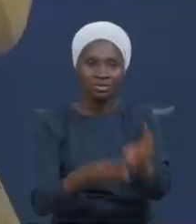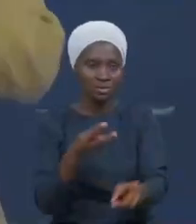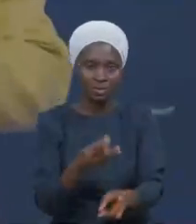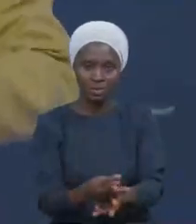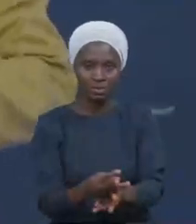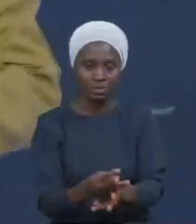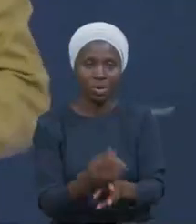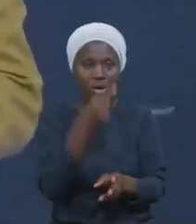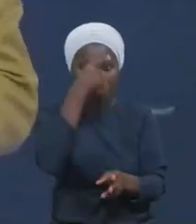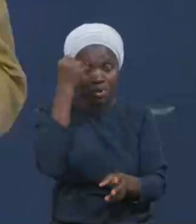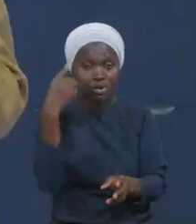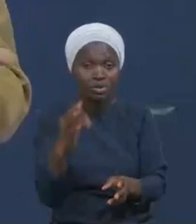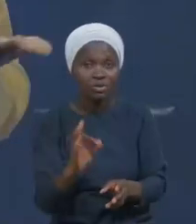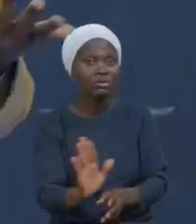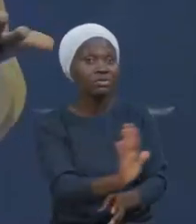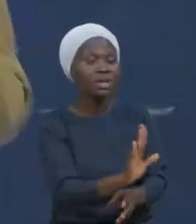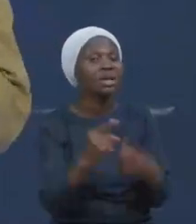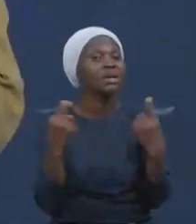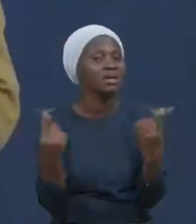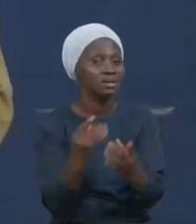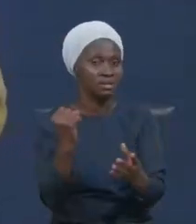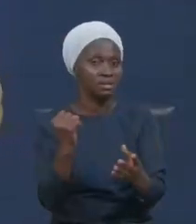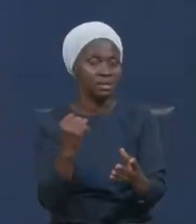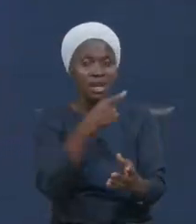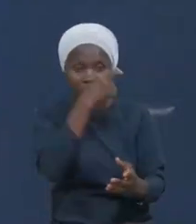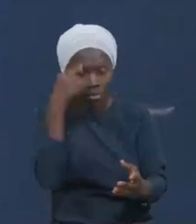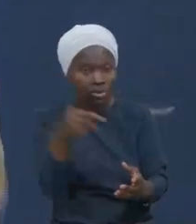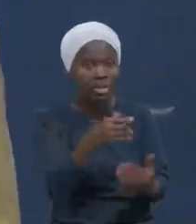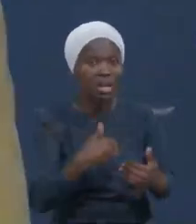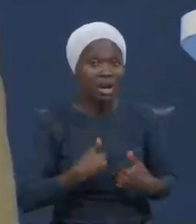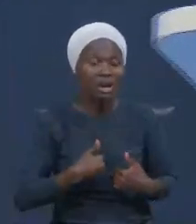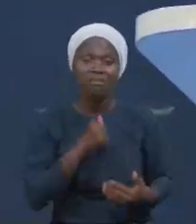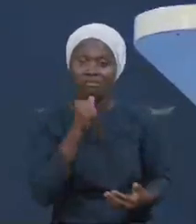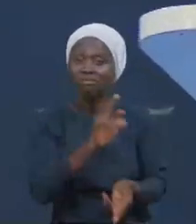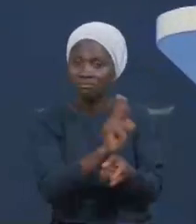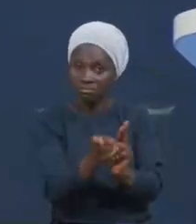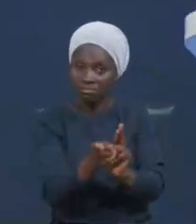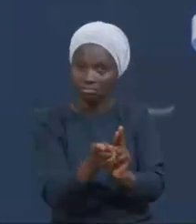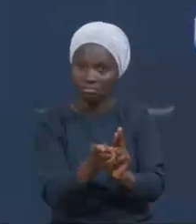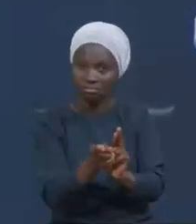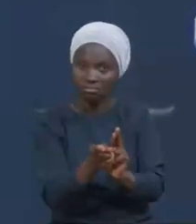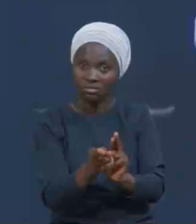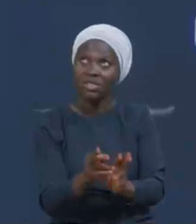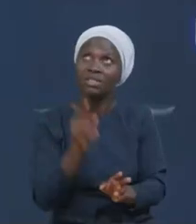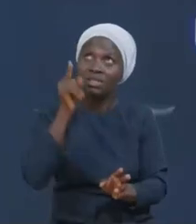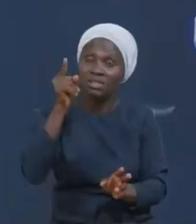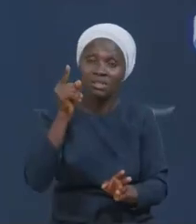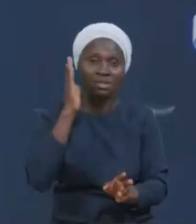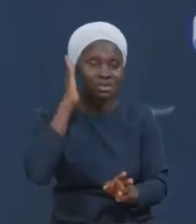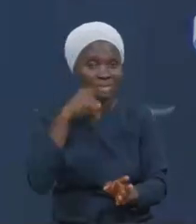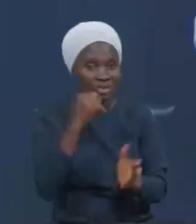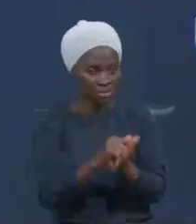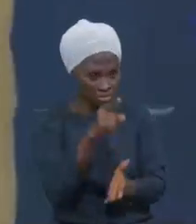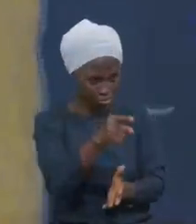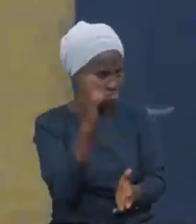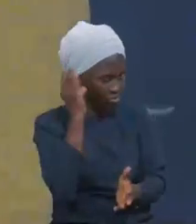à cause de leurs péchés, parce qu'ils ne se sont pas repentis. Il dira, tu as entendu que